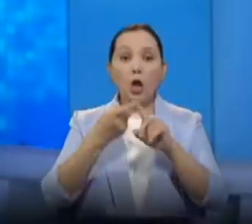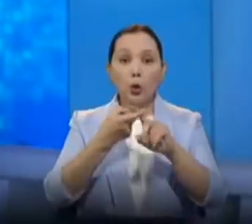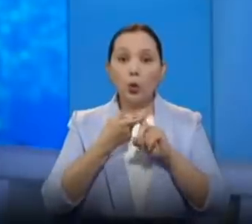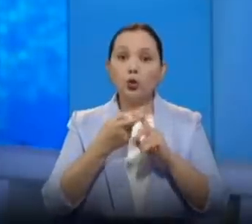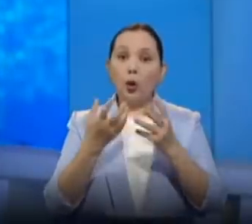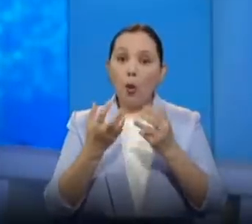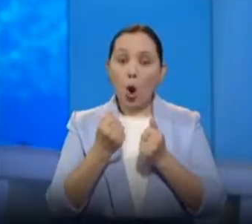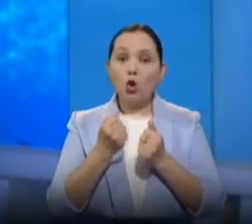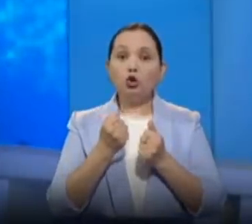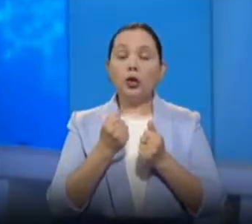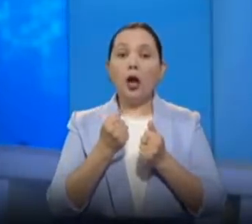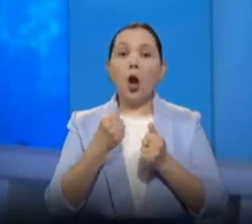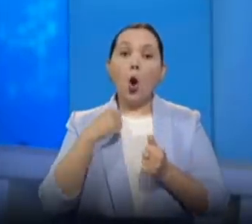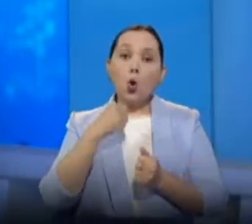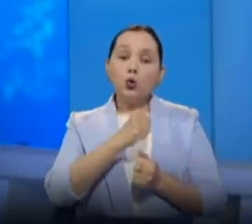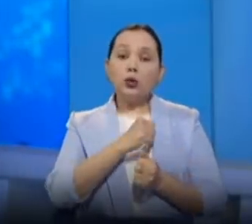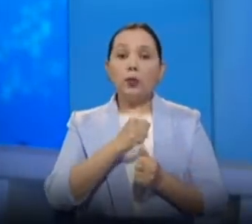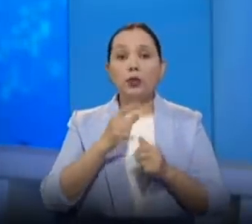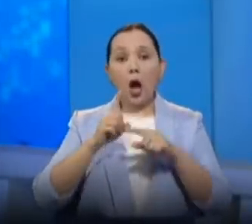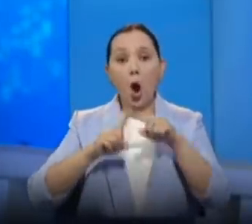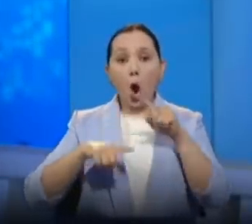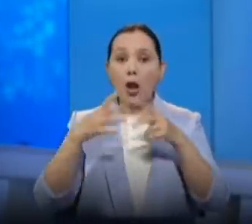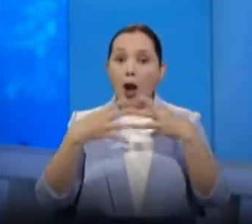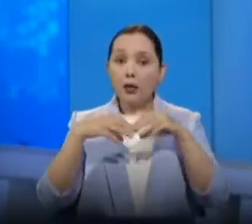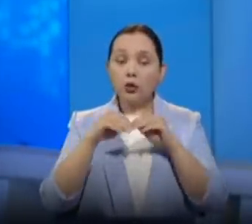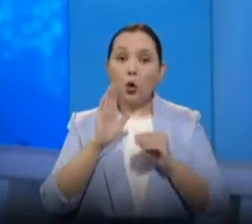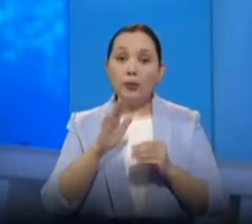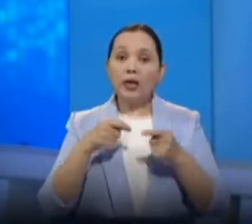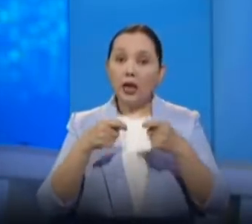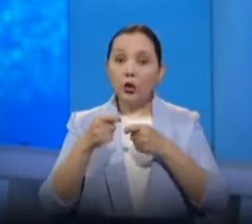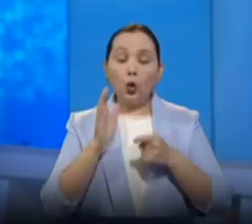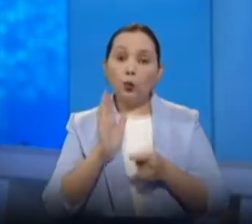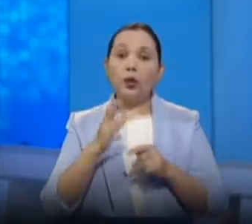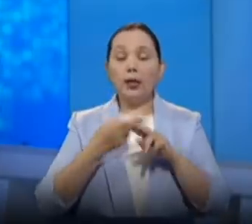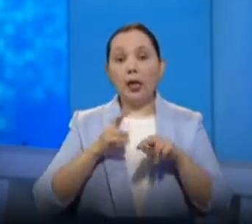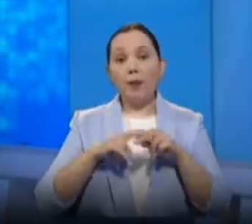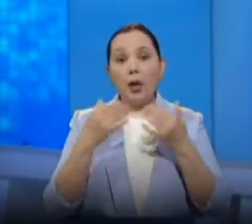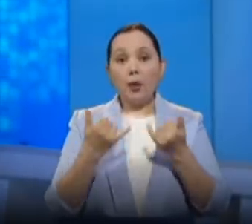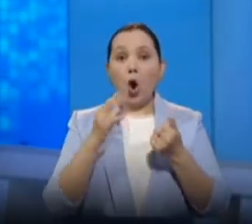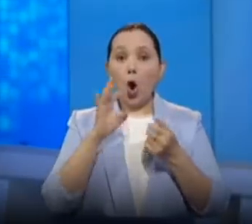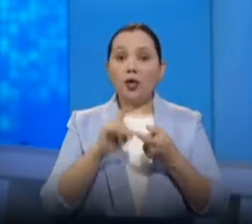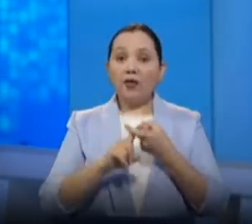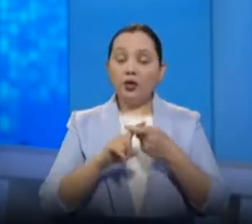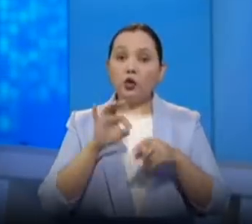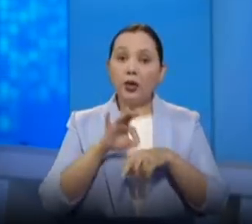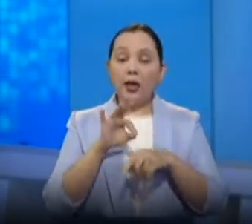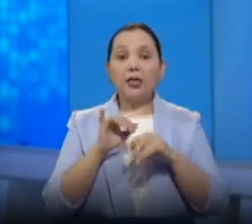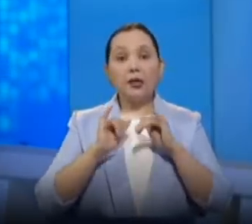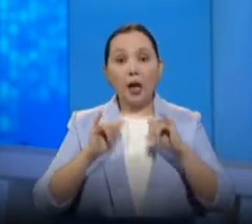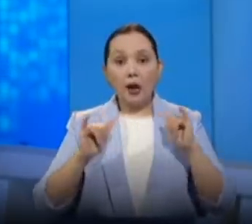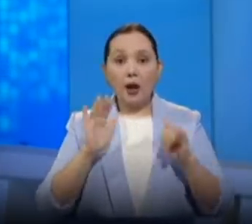olishdan dastlab o'zimizni, keyinchalik oila a'zolarimizni saqlasak, demak biz o'sha koronavirus kasalligini